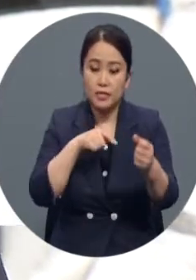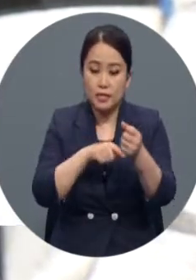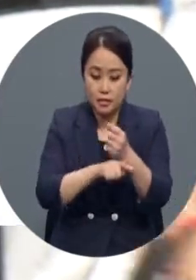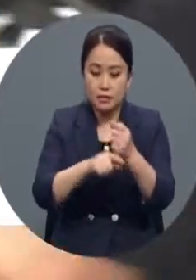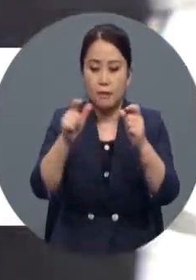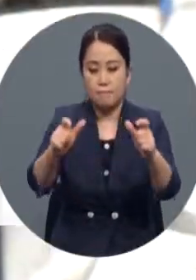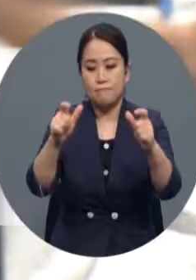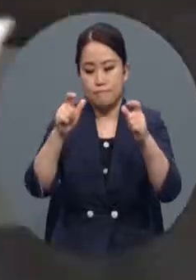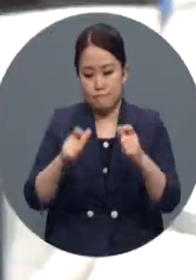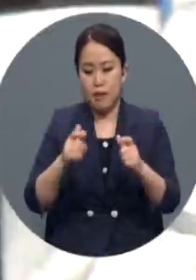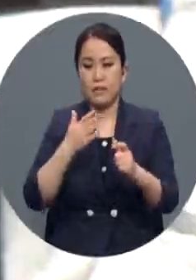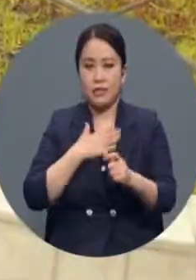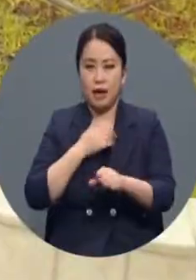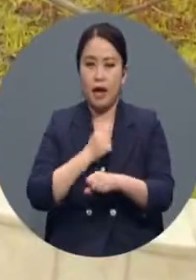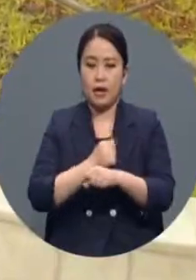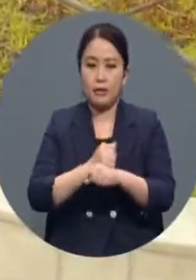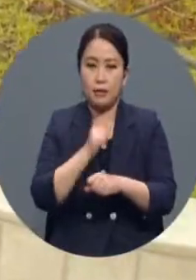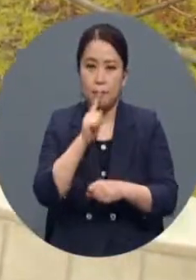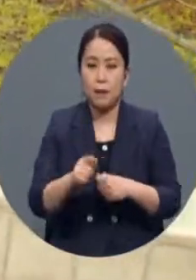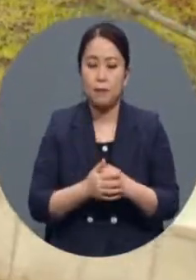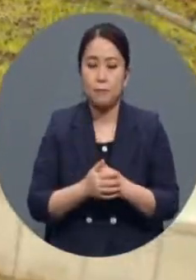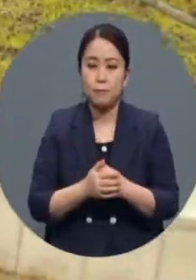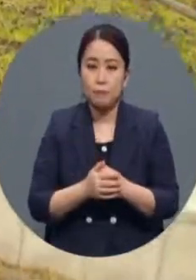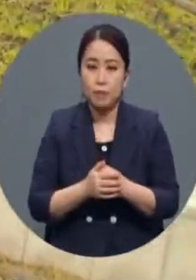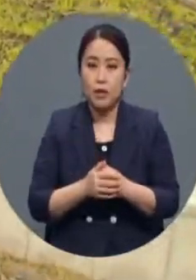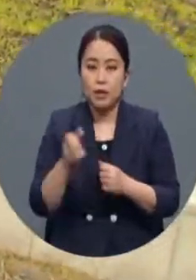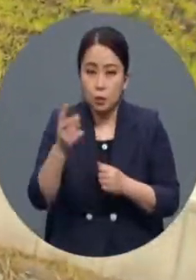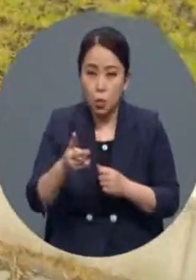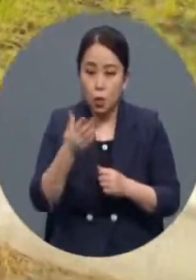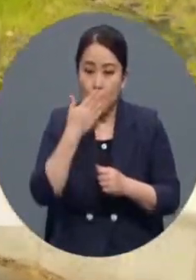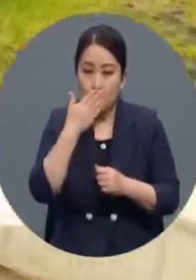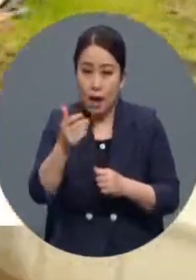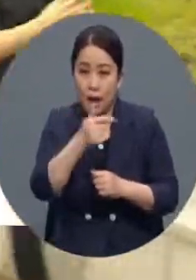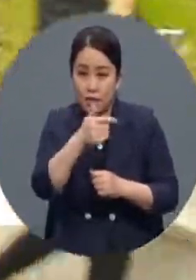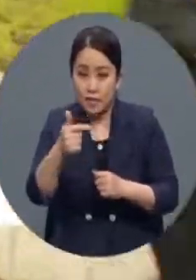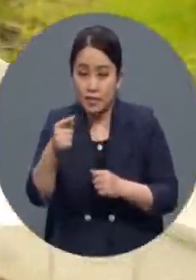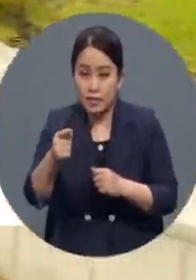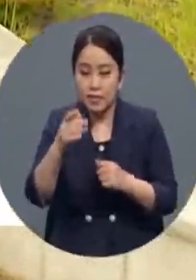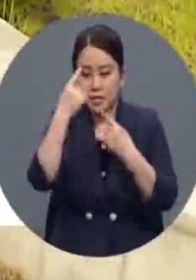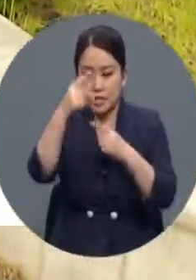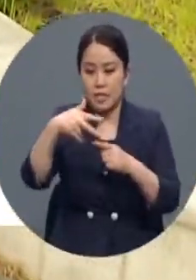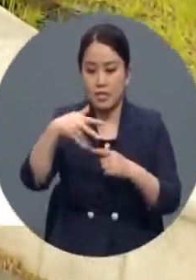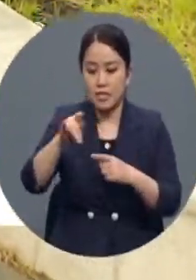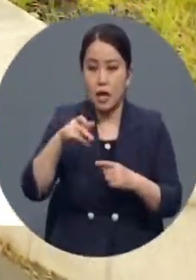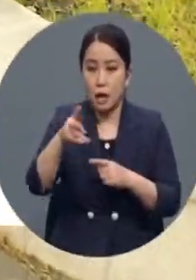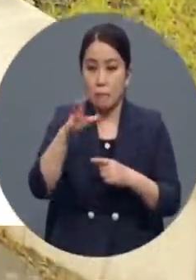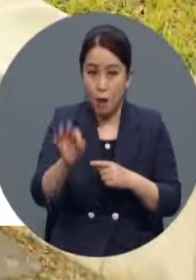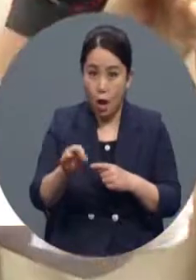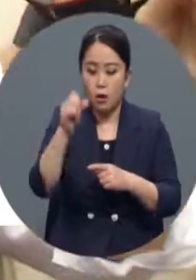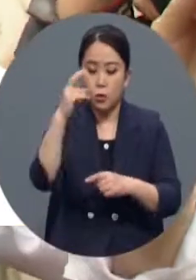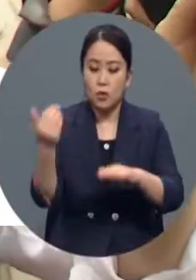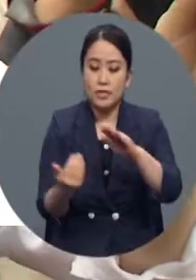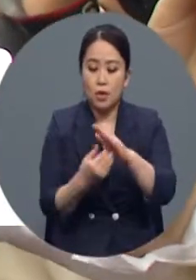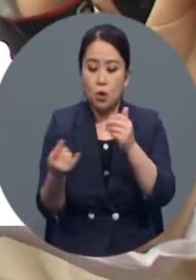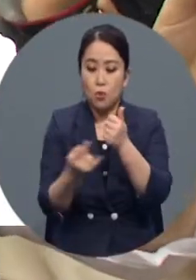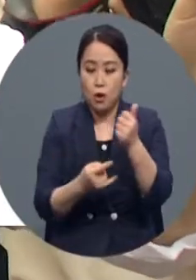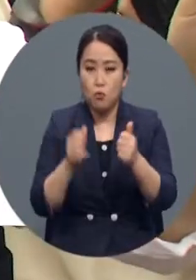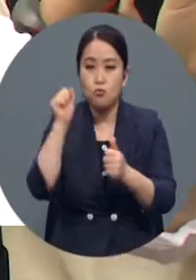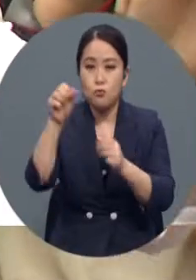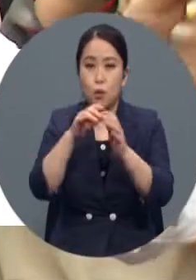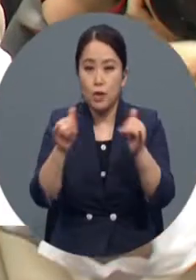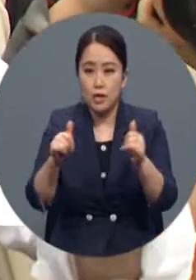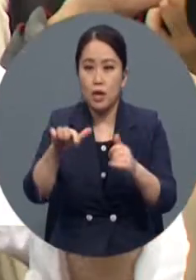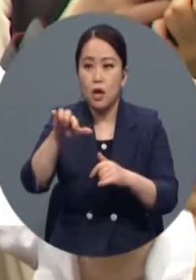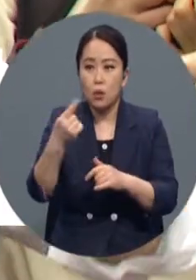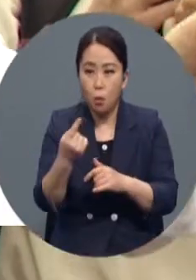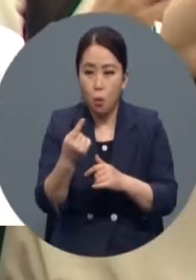드리기 위해서입니다. 유력 당권 주자인 이재명 의원과 최고위원 후보인 고영인 의원도 잇따라 부산을